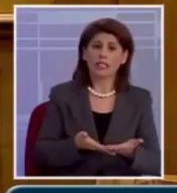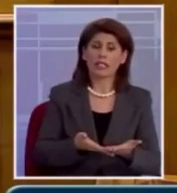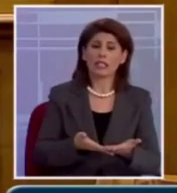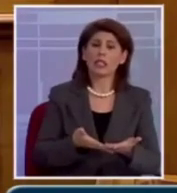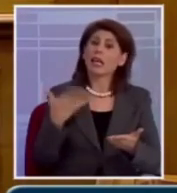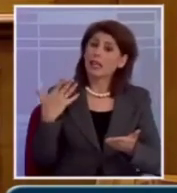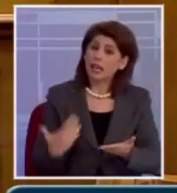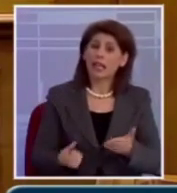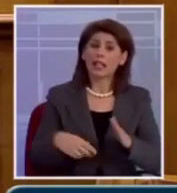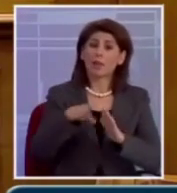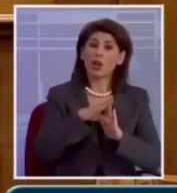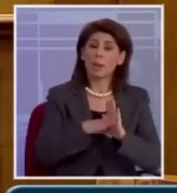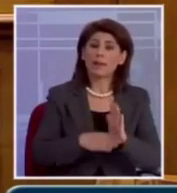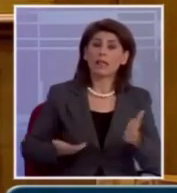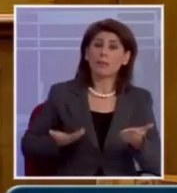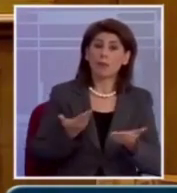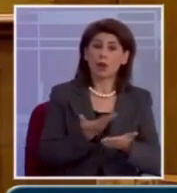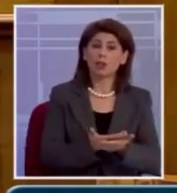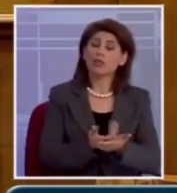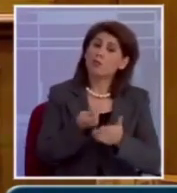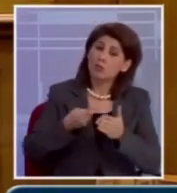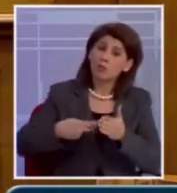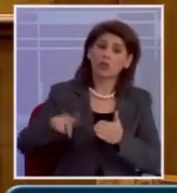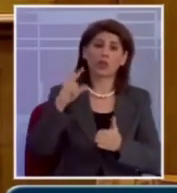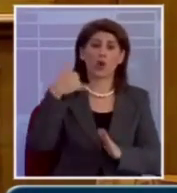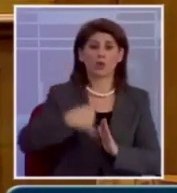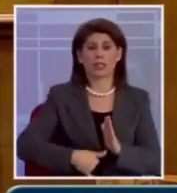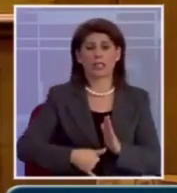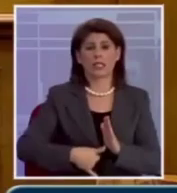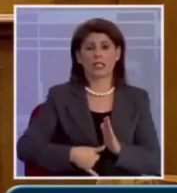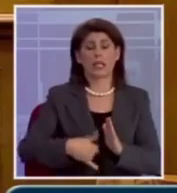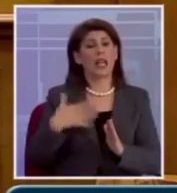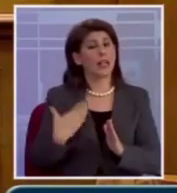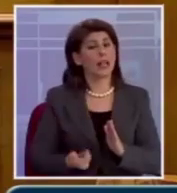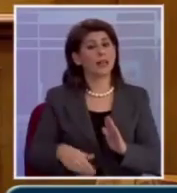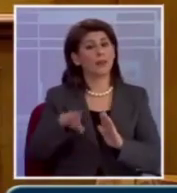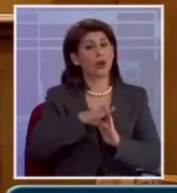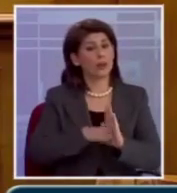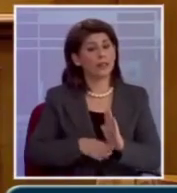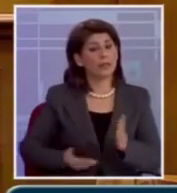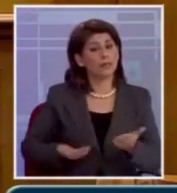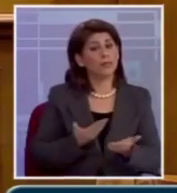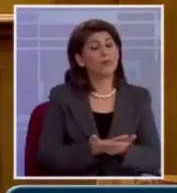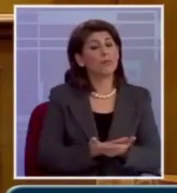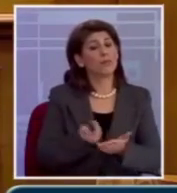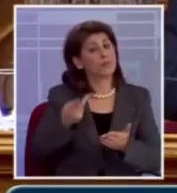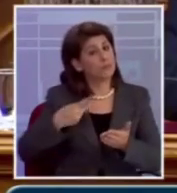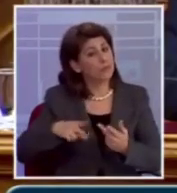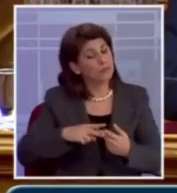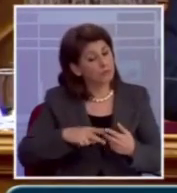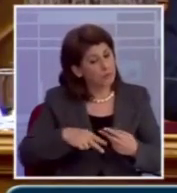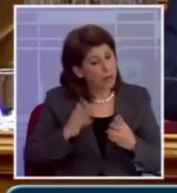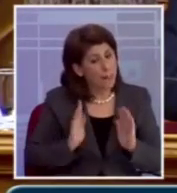η προγραμματική πρόταση πιο ουσιαστική, να είναι η προγραμματική πρόταση πιο